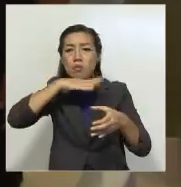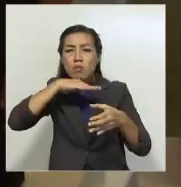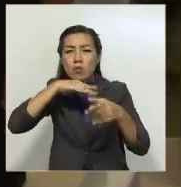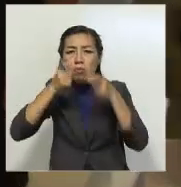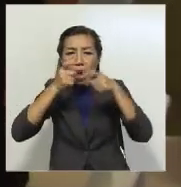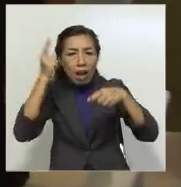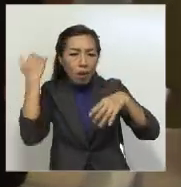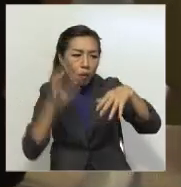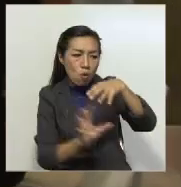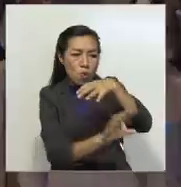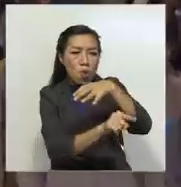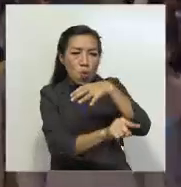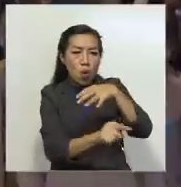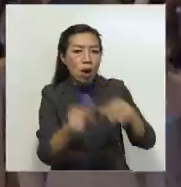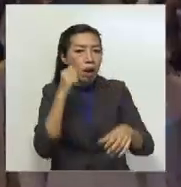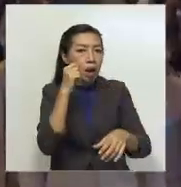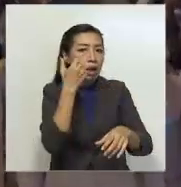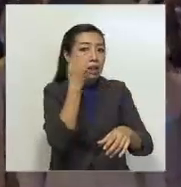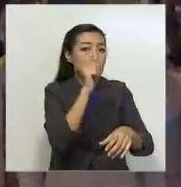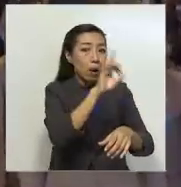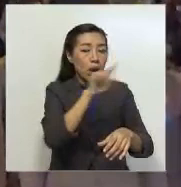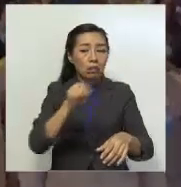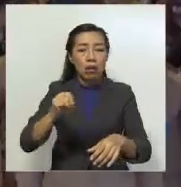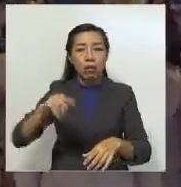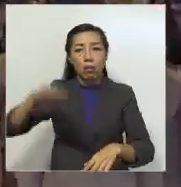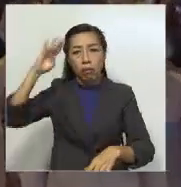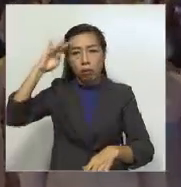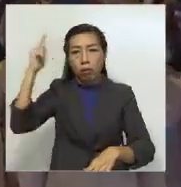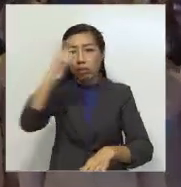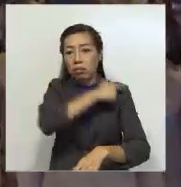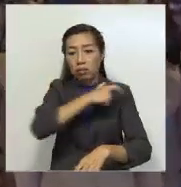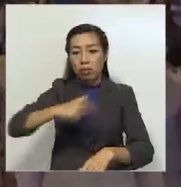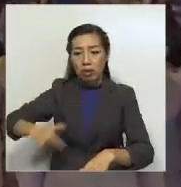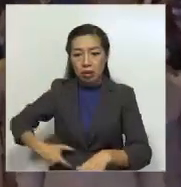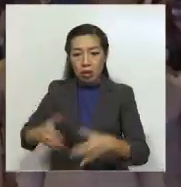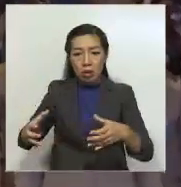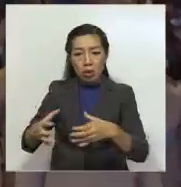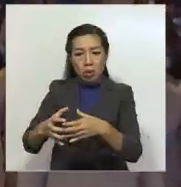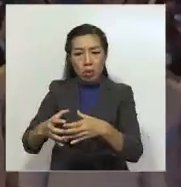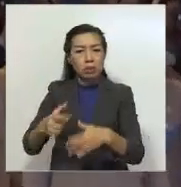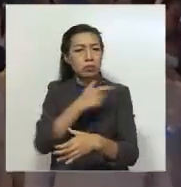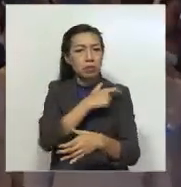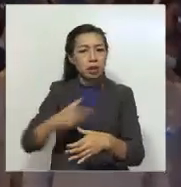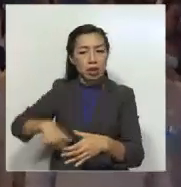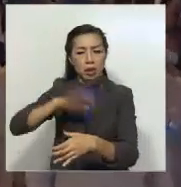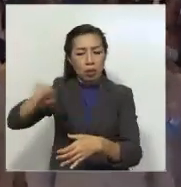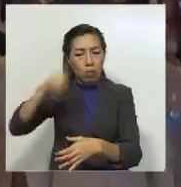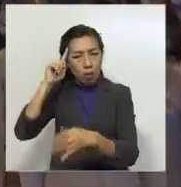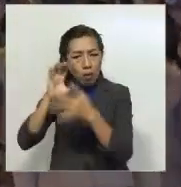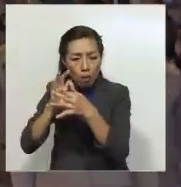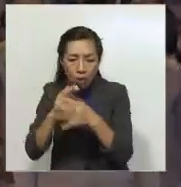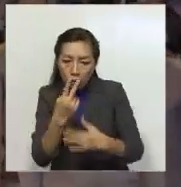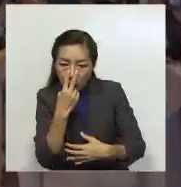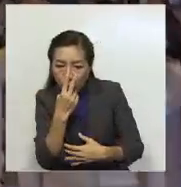จพระเจ้าอยู่หัวและพระบรมวงศานุวงศ์ทรงห่วงใยและทรงติดตามการปฏิบัติงานของเจ้าหน้าที่ทุกฝ่ายอย่างใกล้ชิ